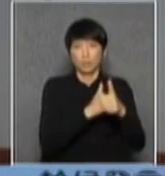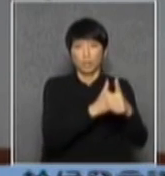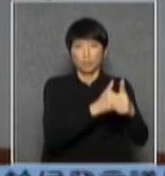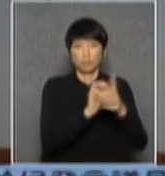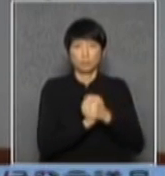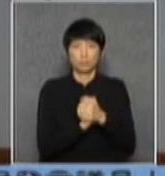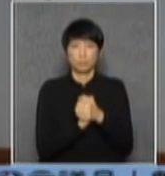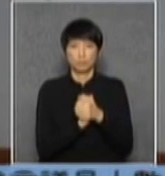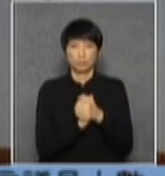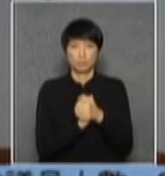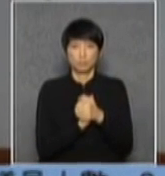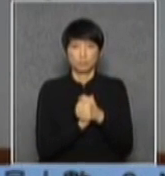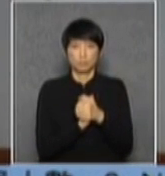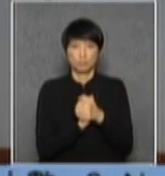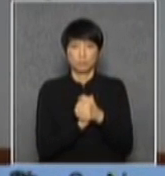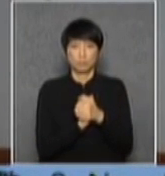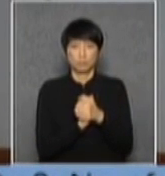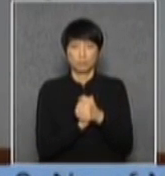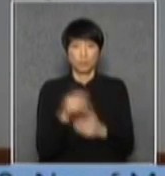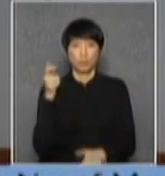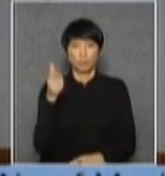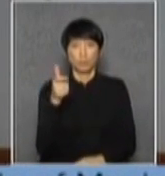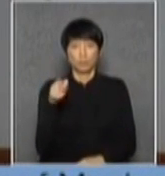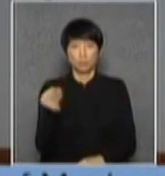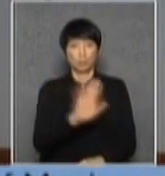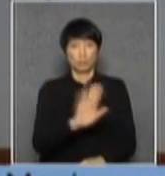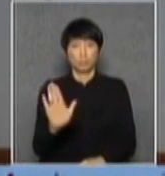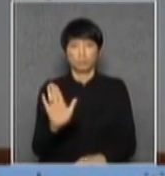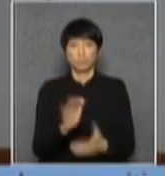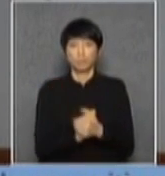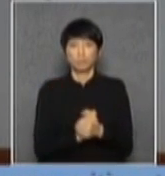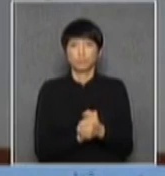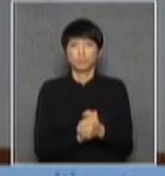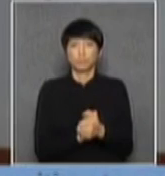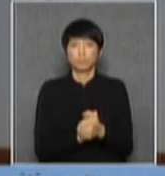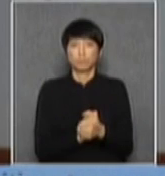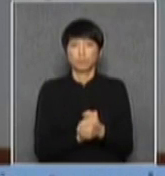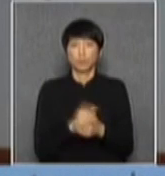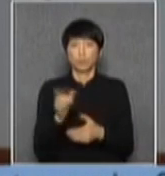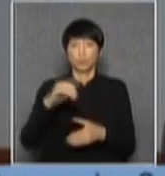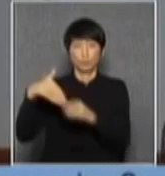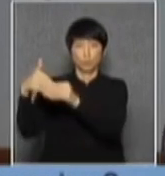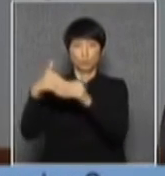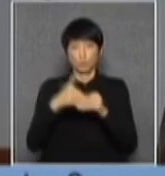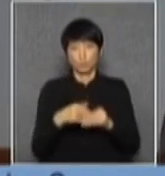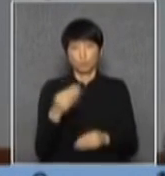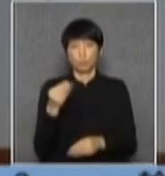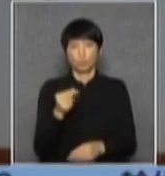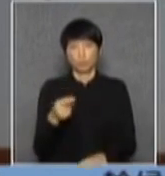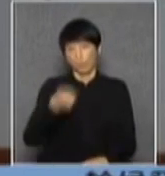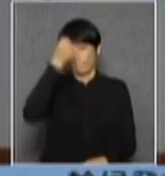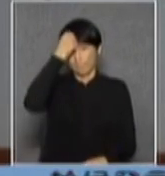席，不给钱去，我相信他都要带钱来打工，一个这么蠢钝的